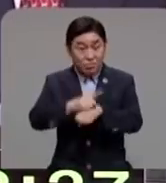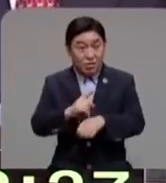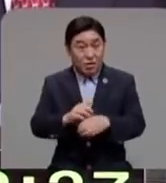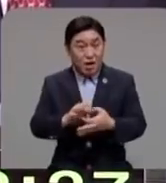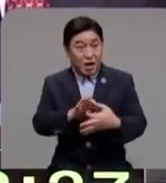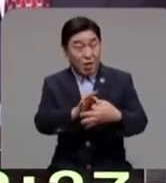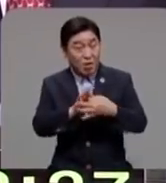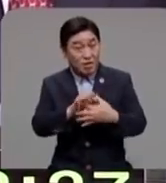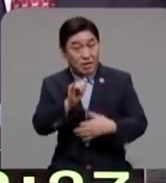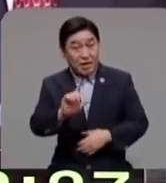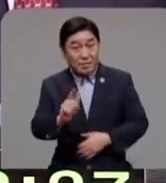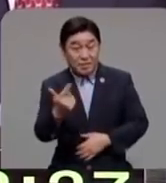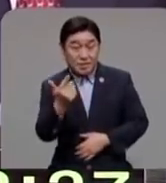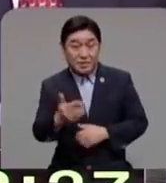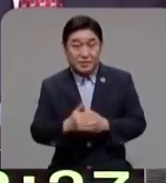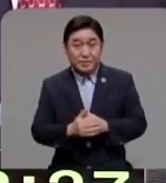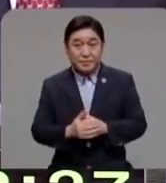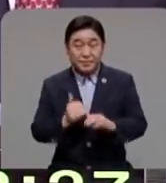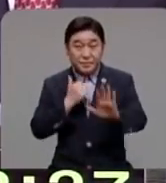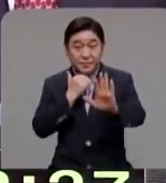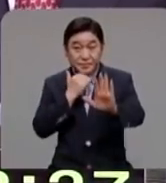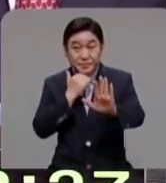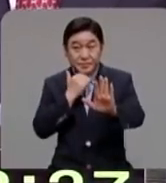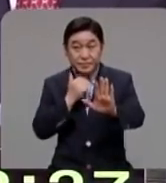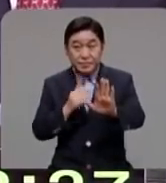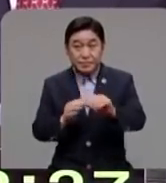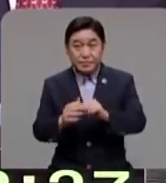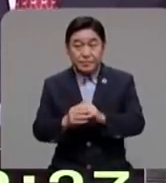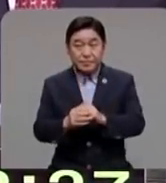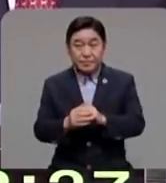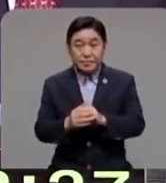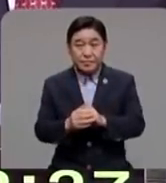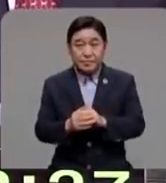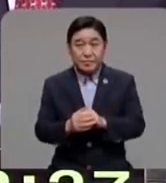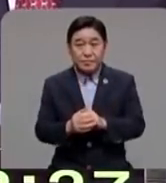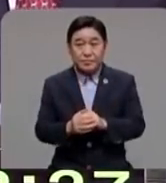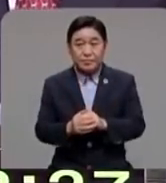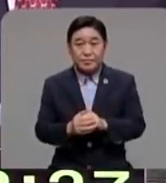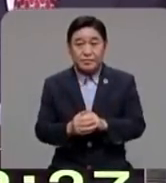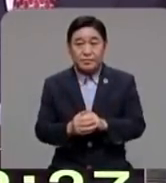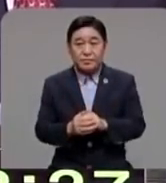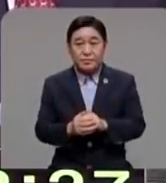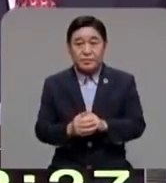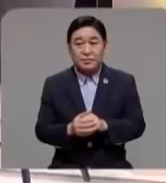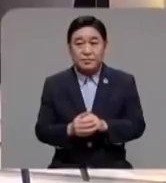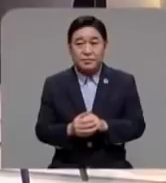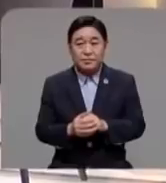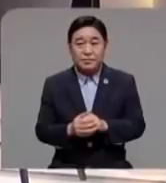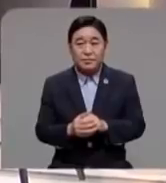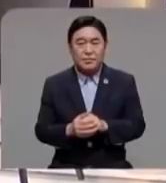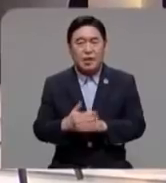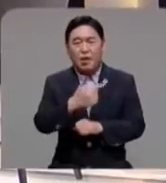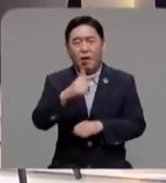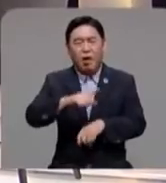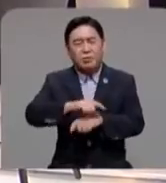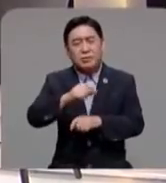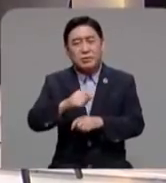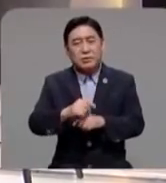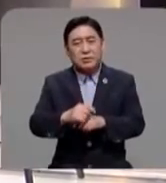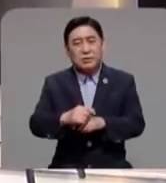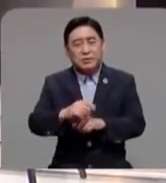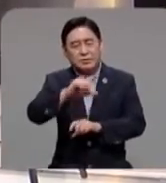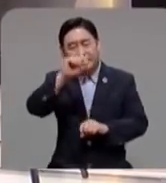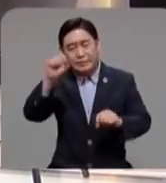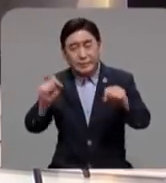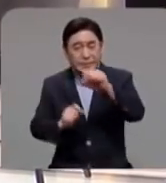도덕성하고 직결이 되는 거 아닙니까? 아 후보님 제가 잠깐 좀 말씀하겠습니까? 말씀하셨으니까 너무 자꾸 가다 보면은 또 좀 저갈